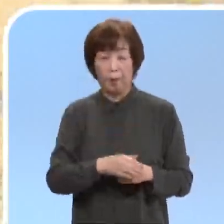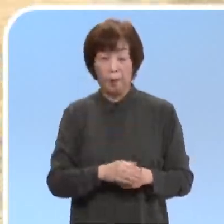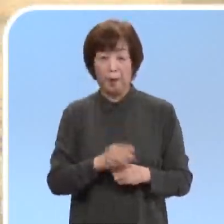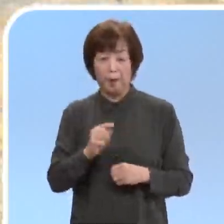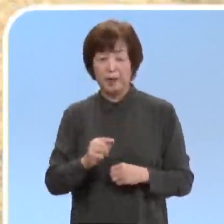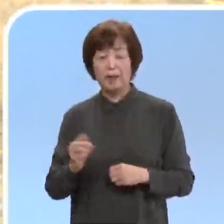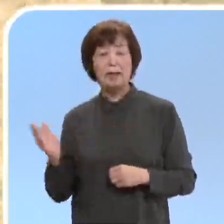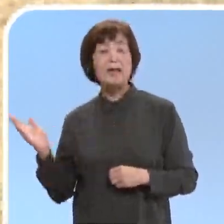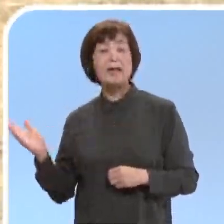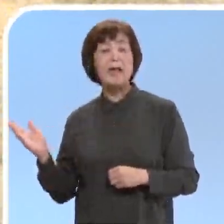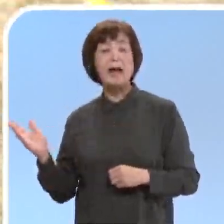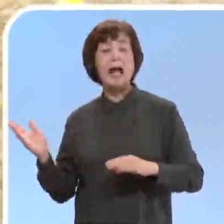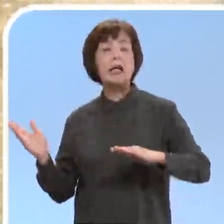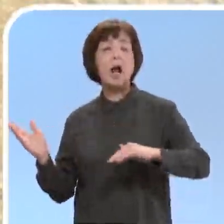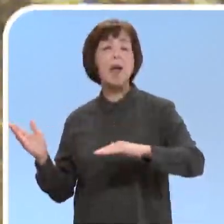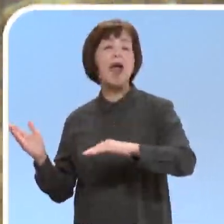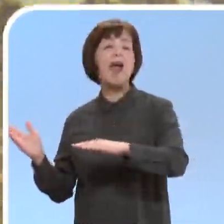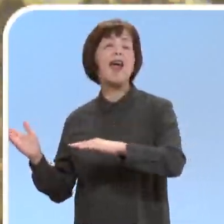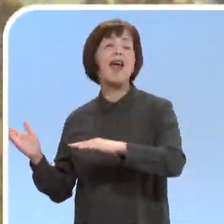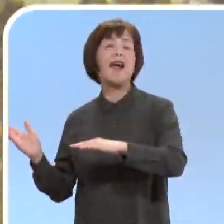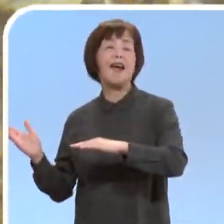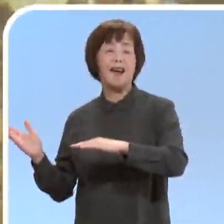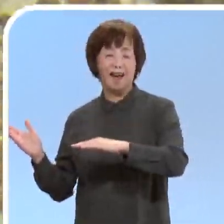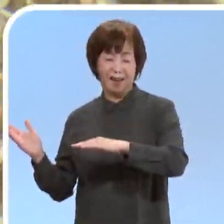顔が左